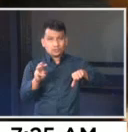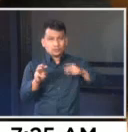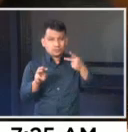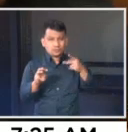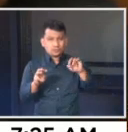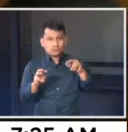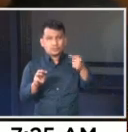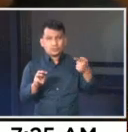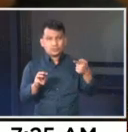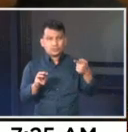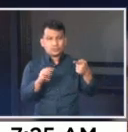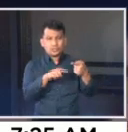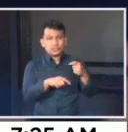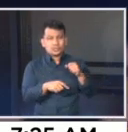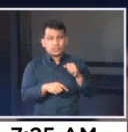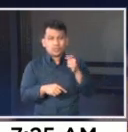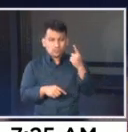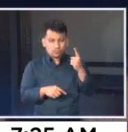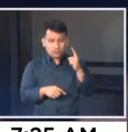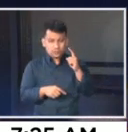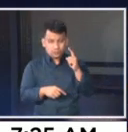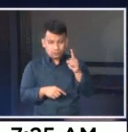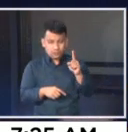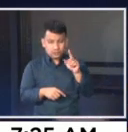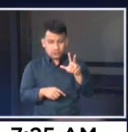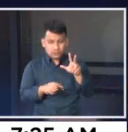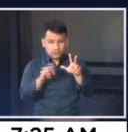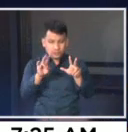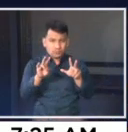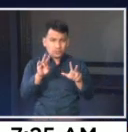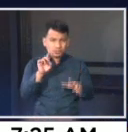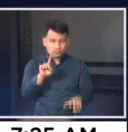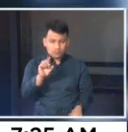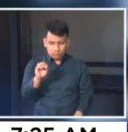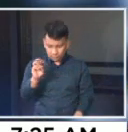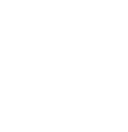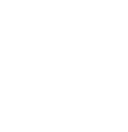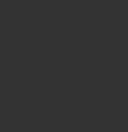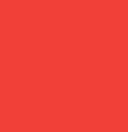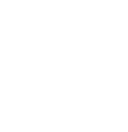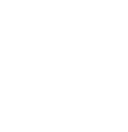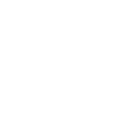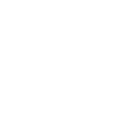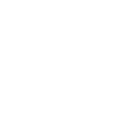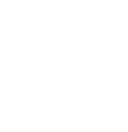Sacramento Kings sa score na 137-106.